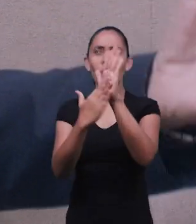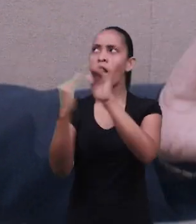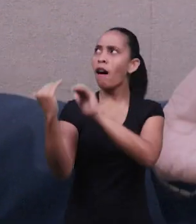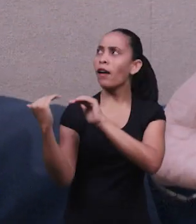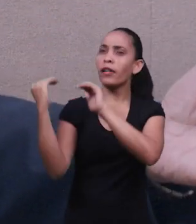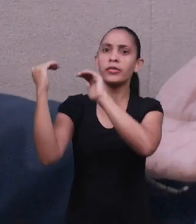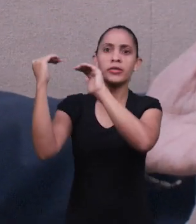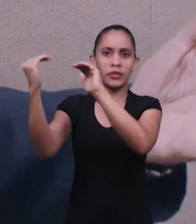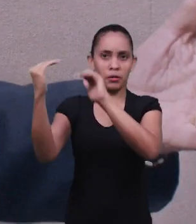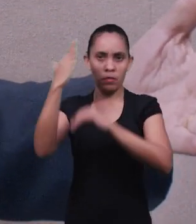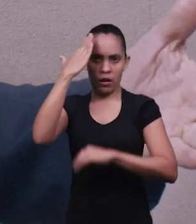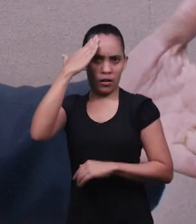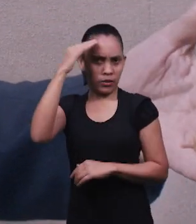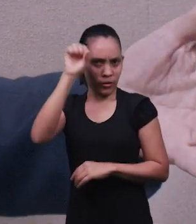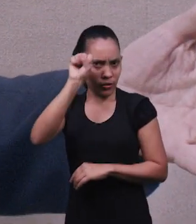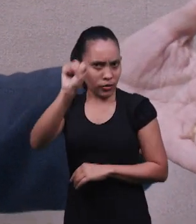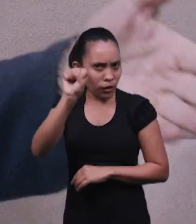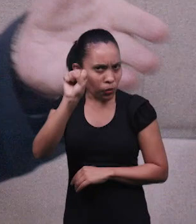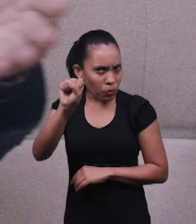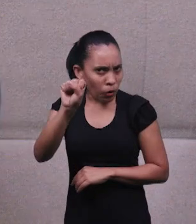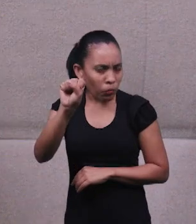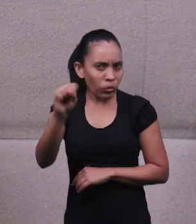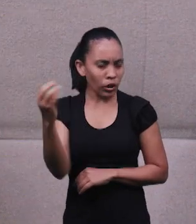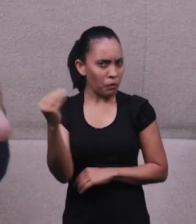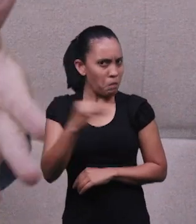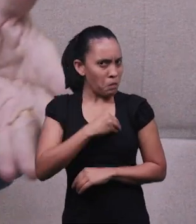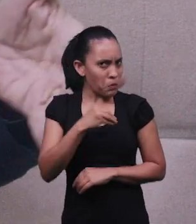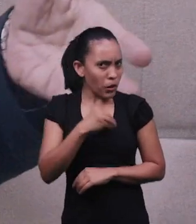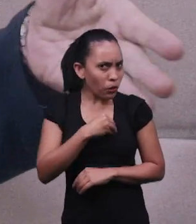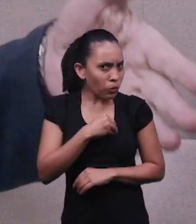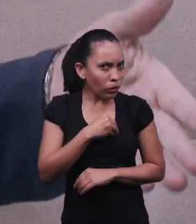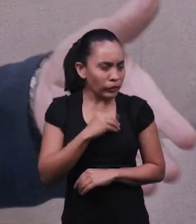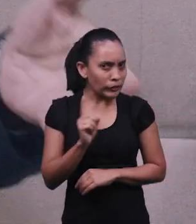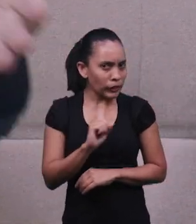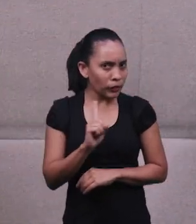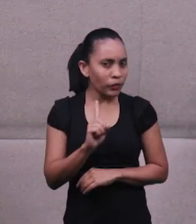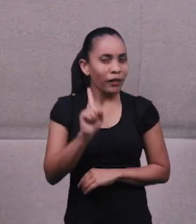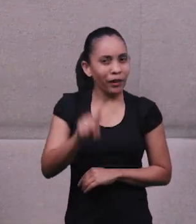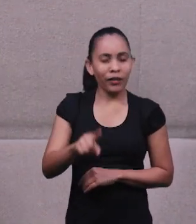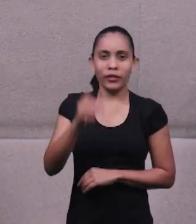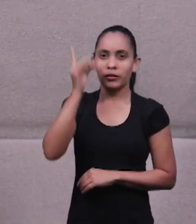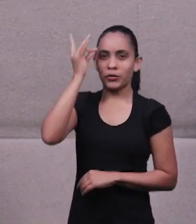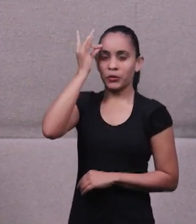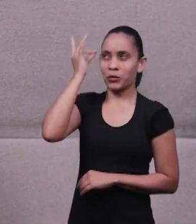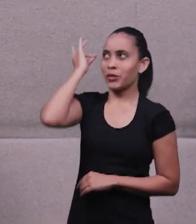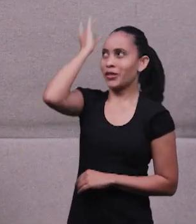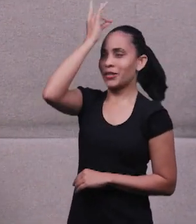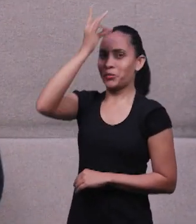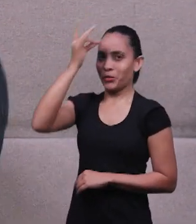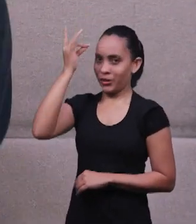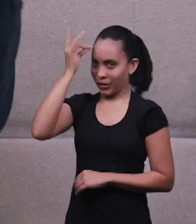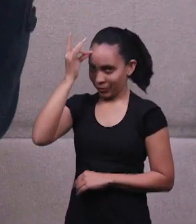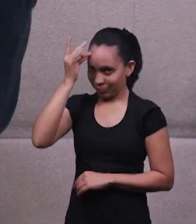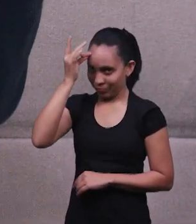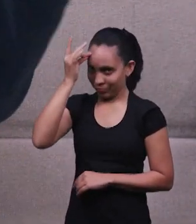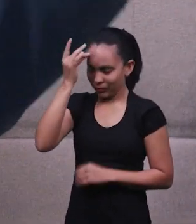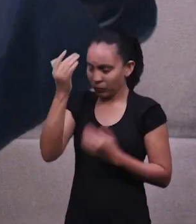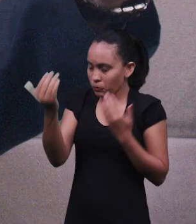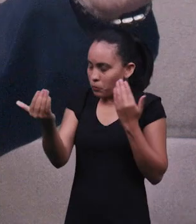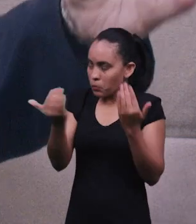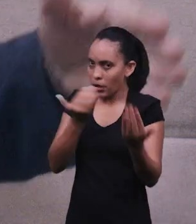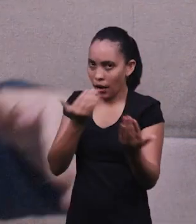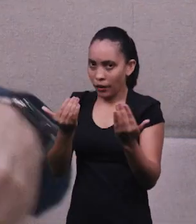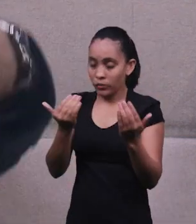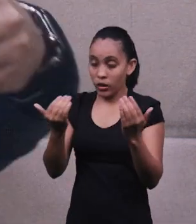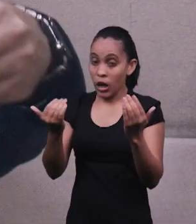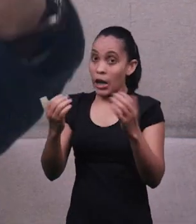Et Salomon, dans ce qui n'a pas péché, il est un genre du Saint-Esprit. Donc, cette louange des